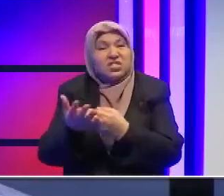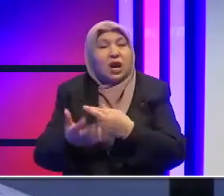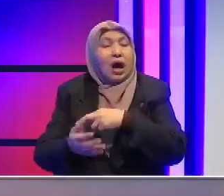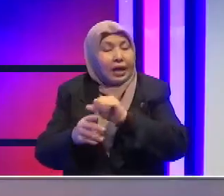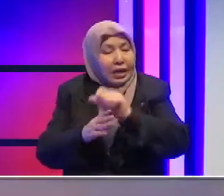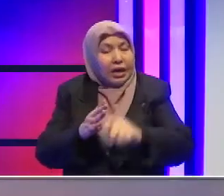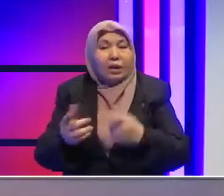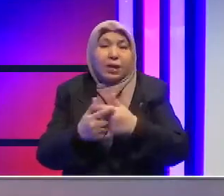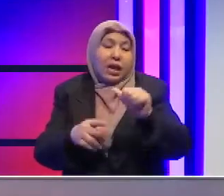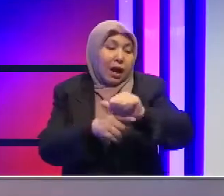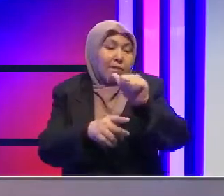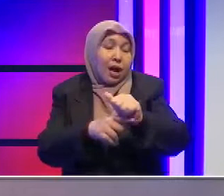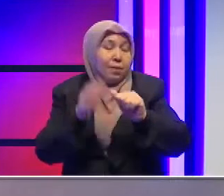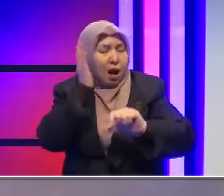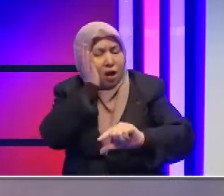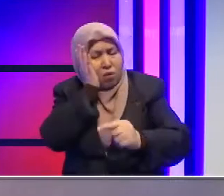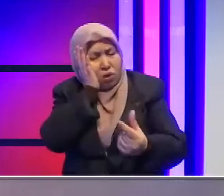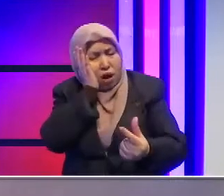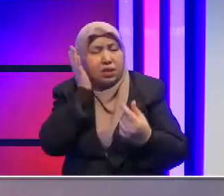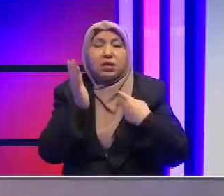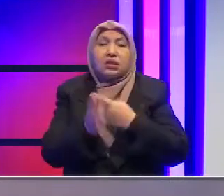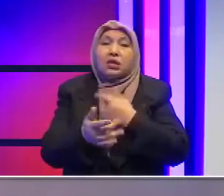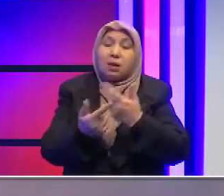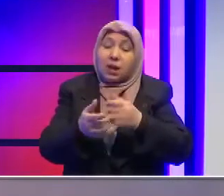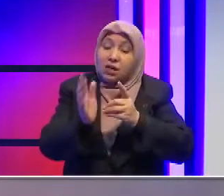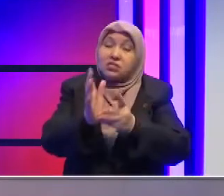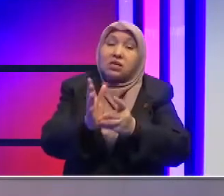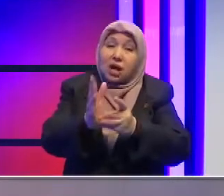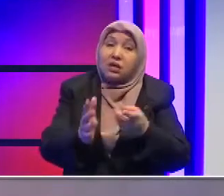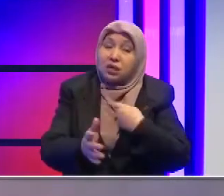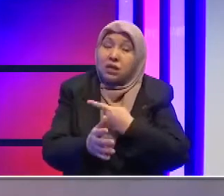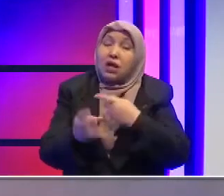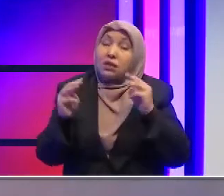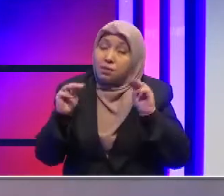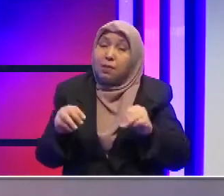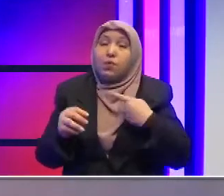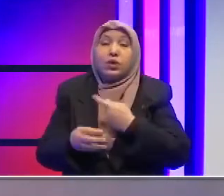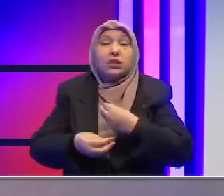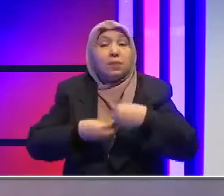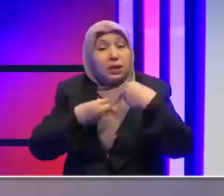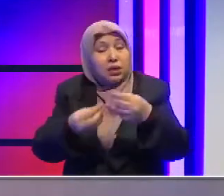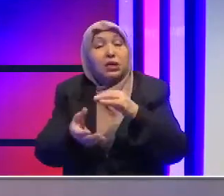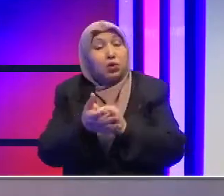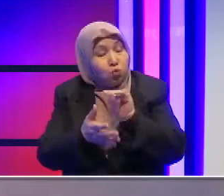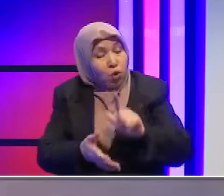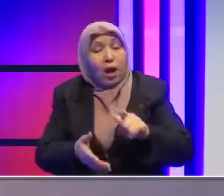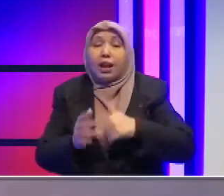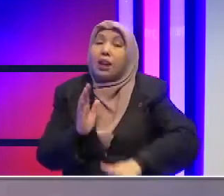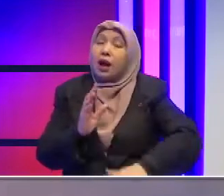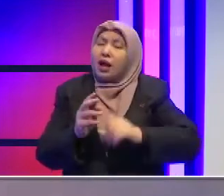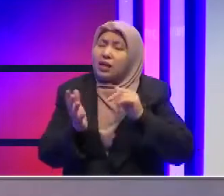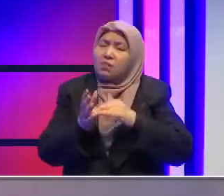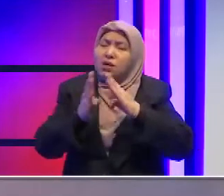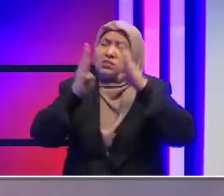amal-amal saleh kita, daripada pembacaan Al-Quran kita, daripada sedekah-sedekah kita yang termampu kita berikan. Itulah yang lebih